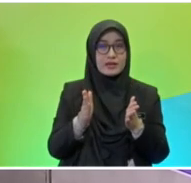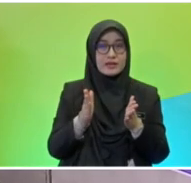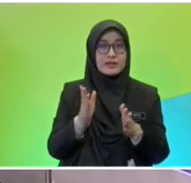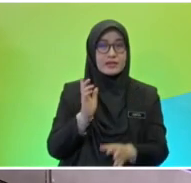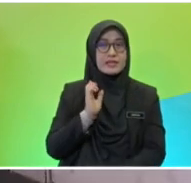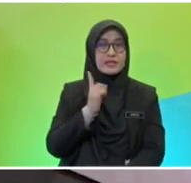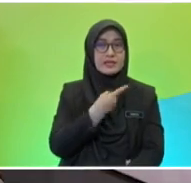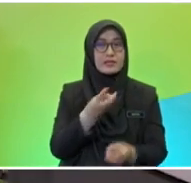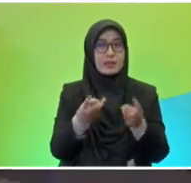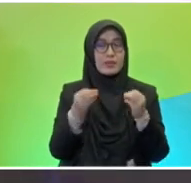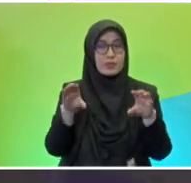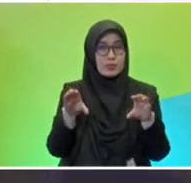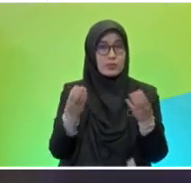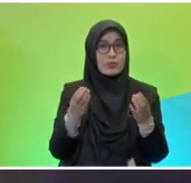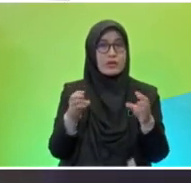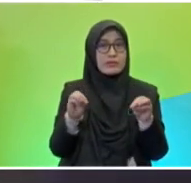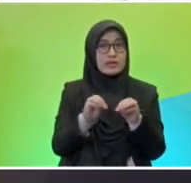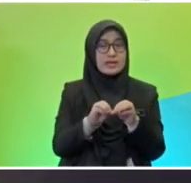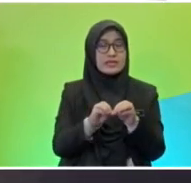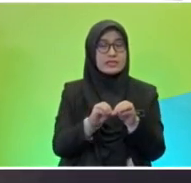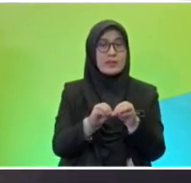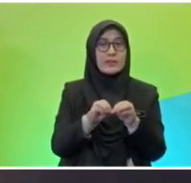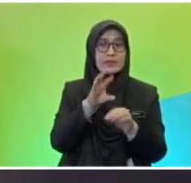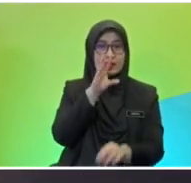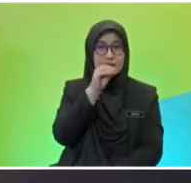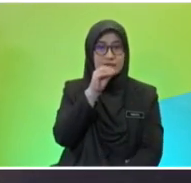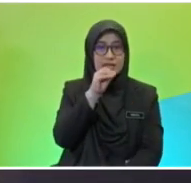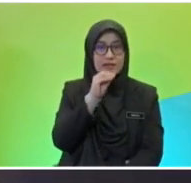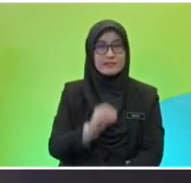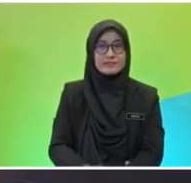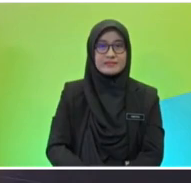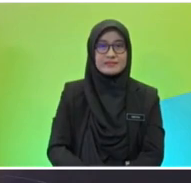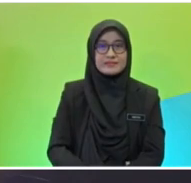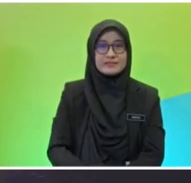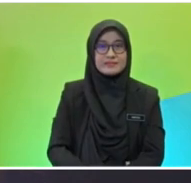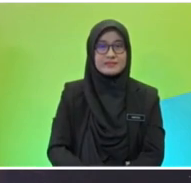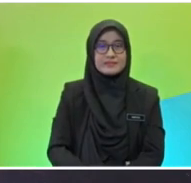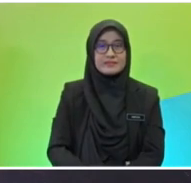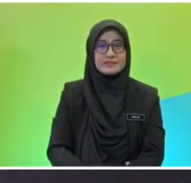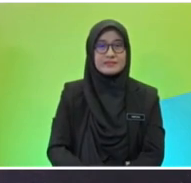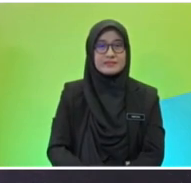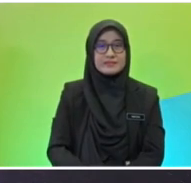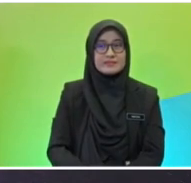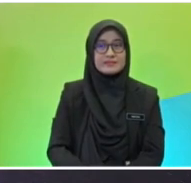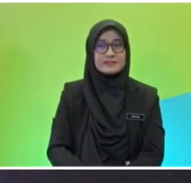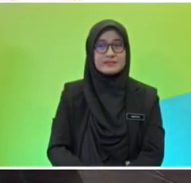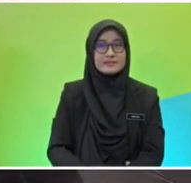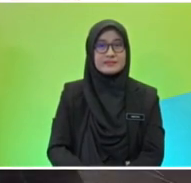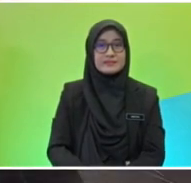Caranya. Okey, kita buat macam ni. Okey. Macam ni. Okey, satu tangan di sini. Macam ni.